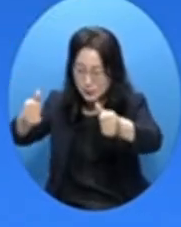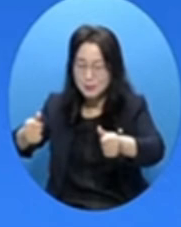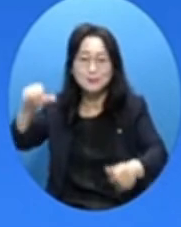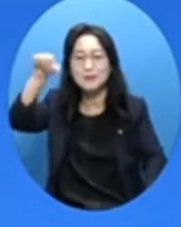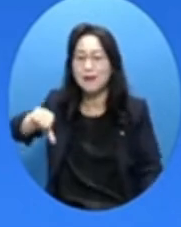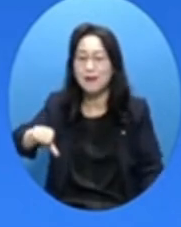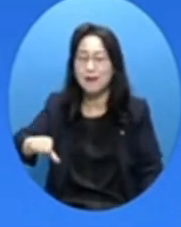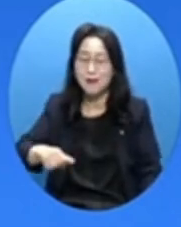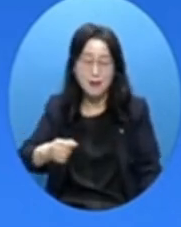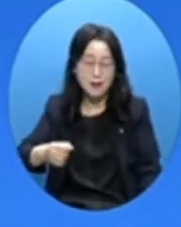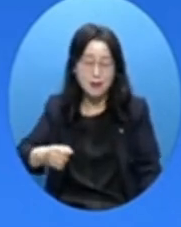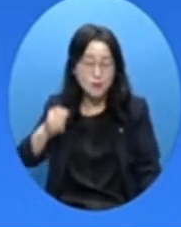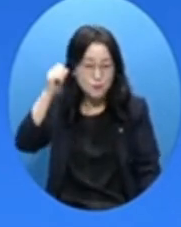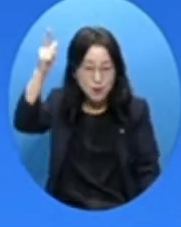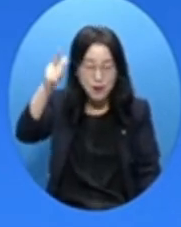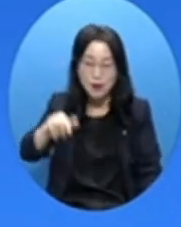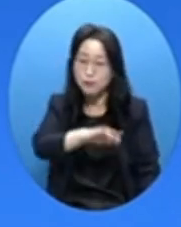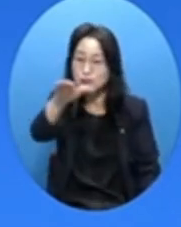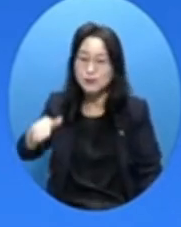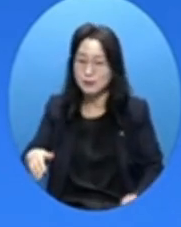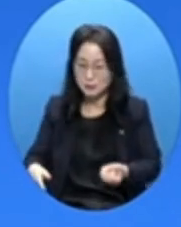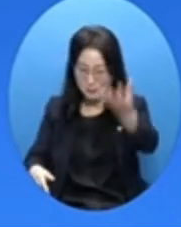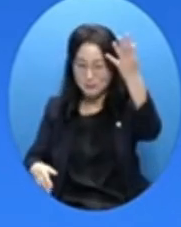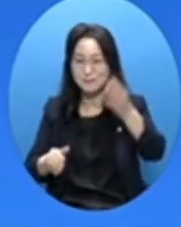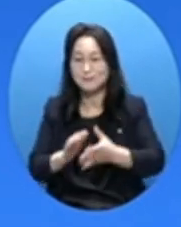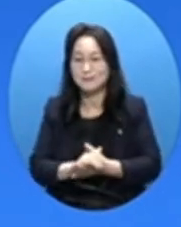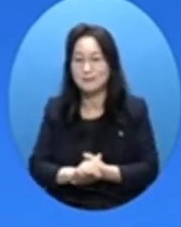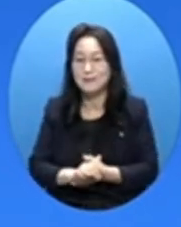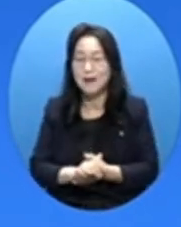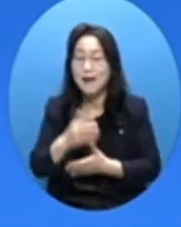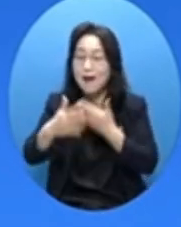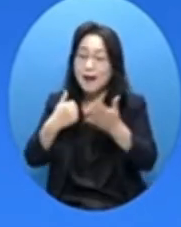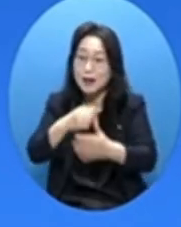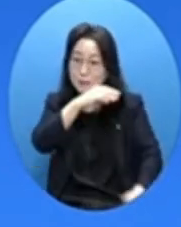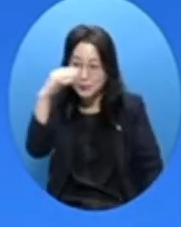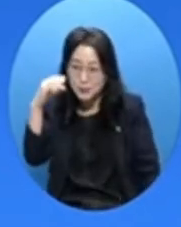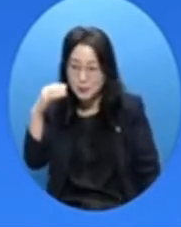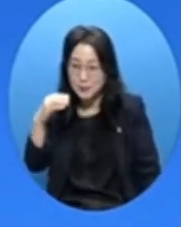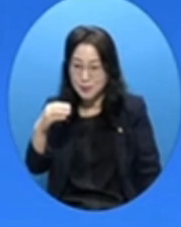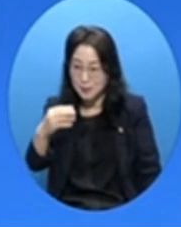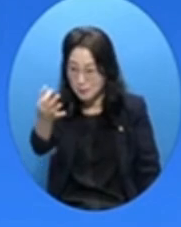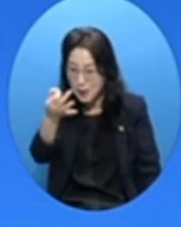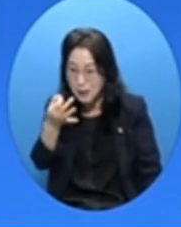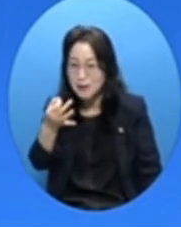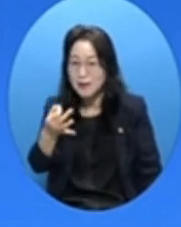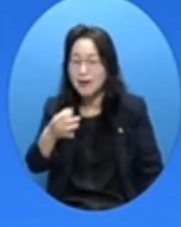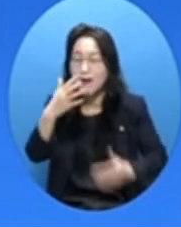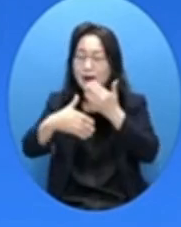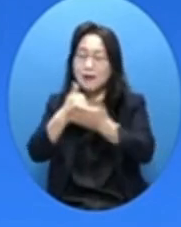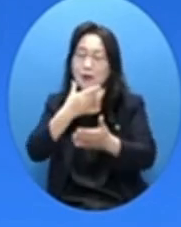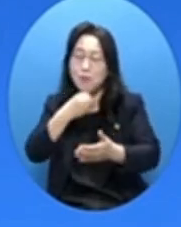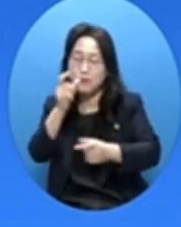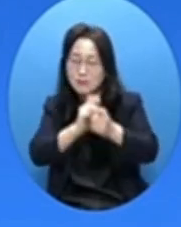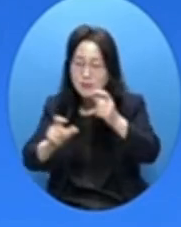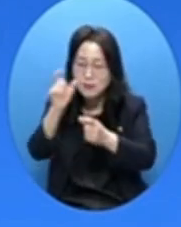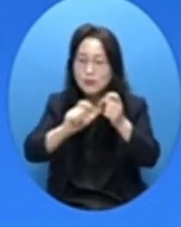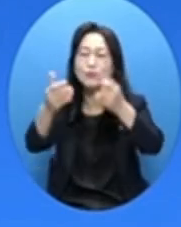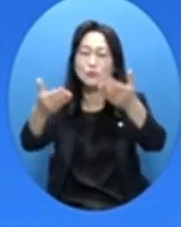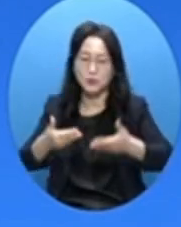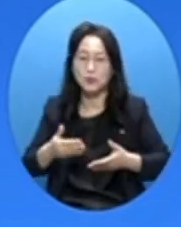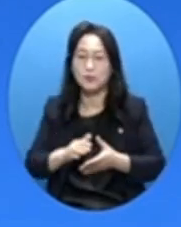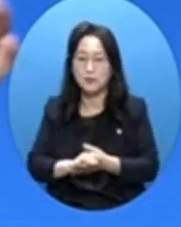우리의 위대한 승인을 받아 질 것입니다 함께 바로 들어있기 말문 하나님께서 우리에게 복에 복을 더하여 시대